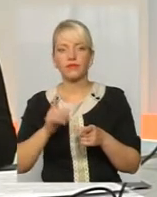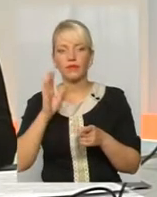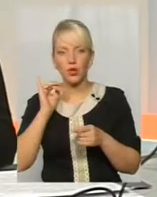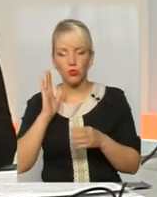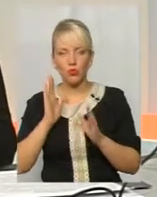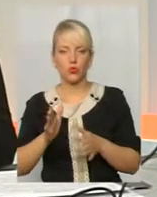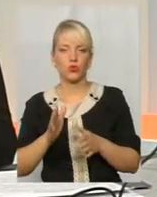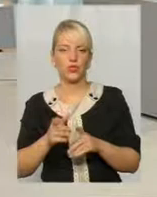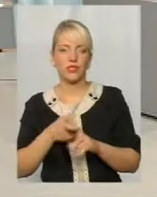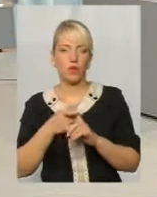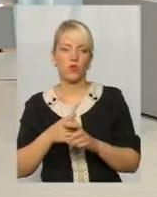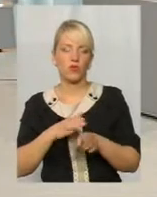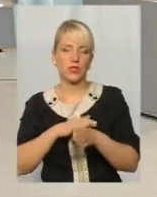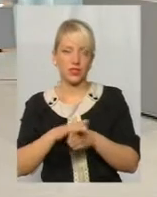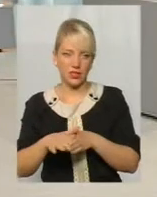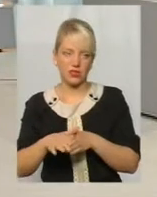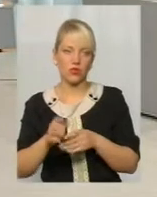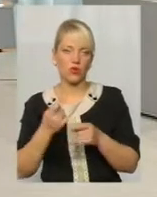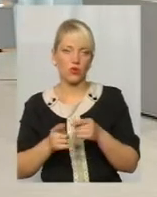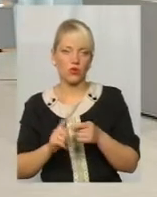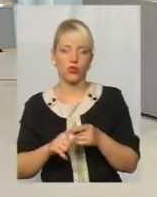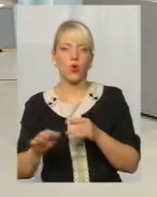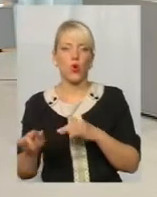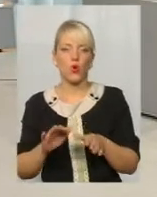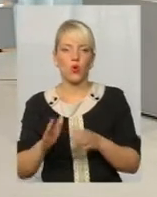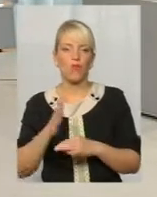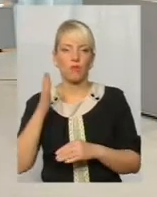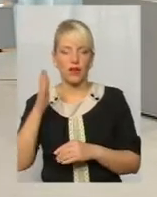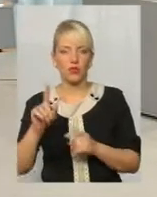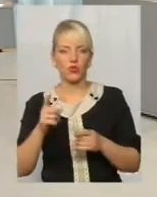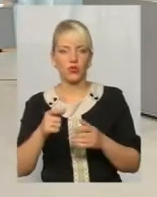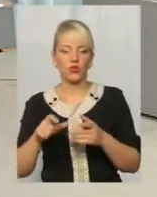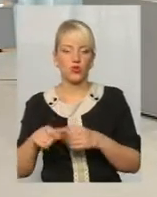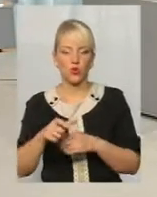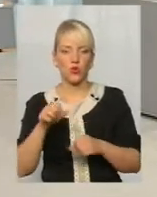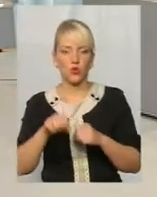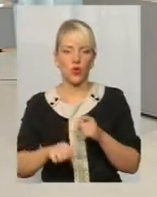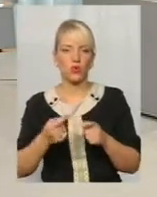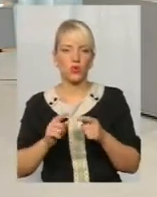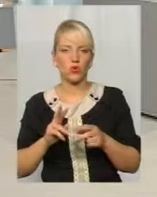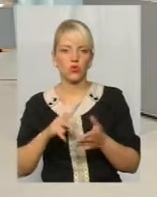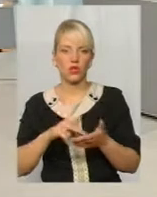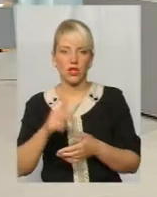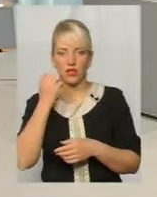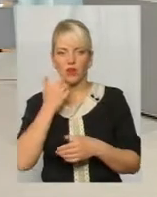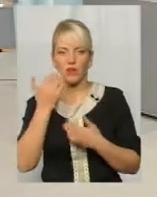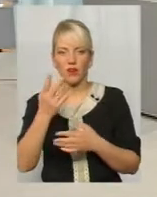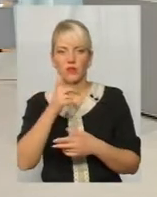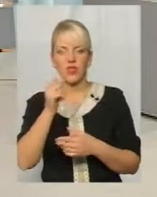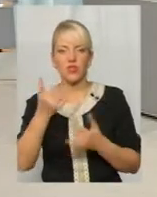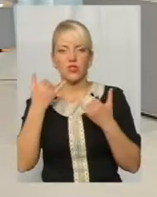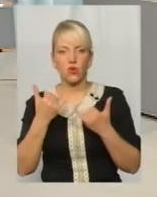будуть запорукою здійснення того руху, того вперед, тому що дорогу долає той, хто йде. Я дякую вам за